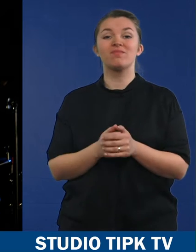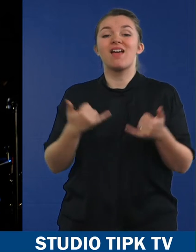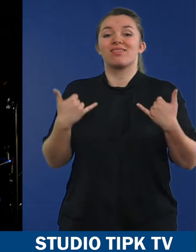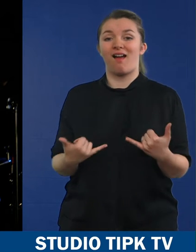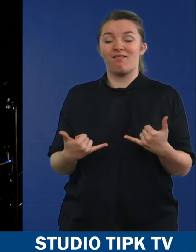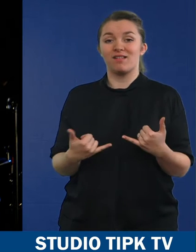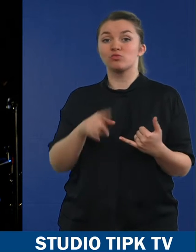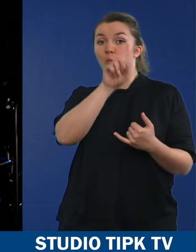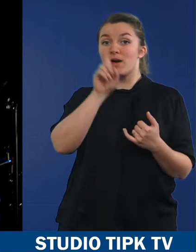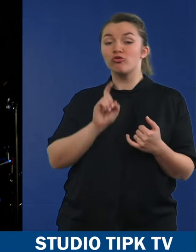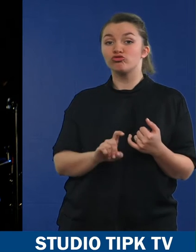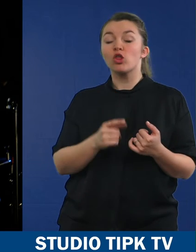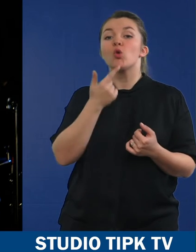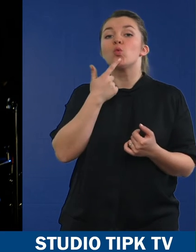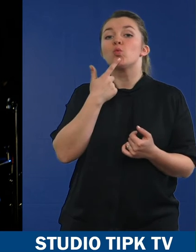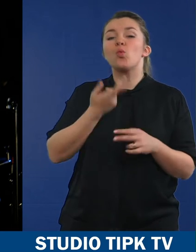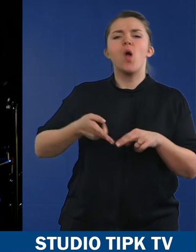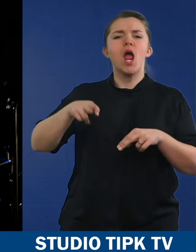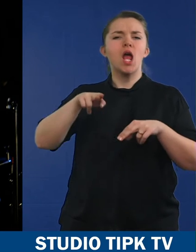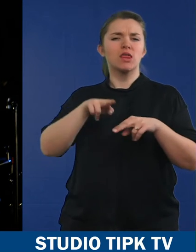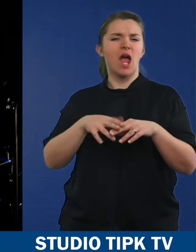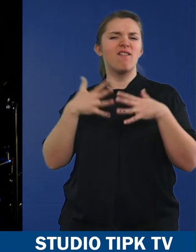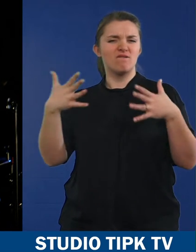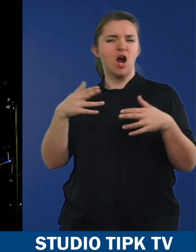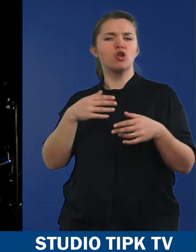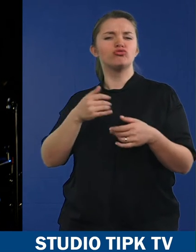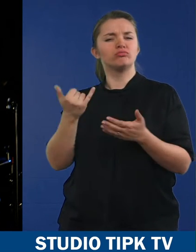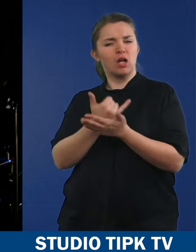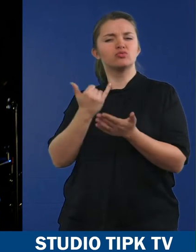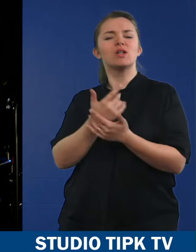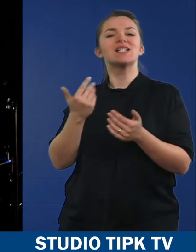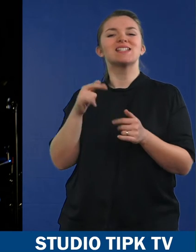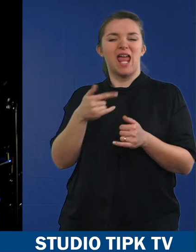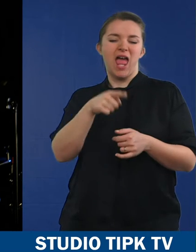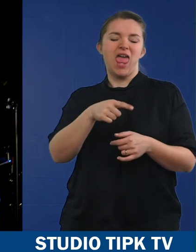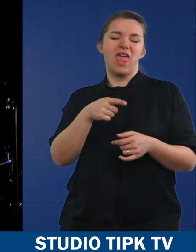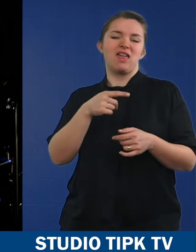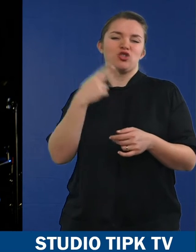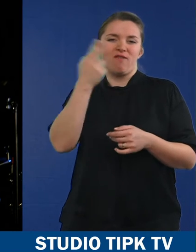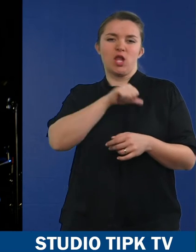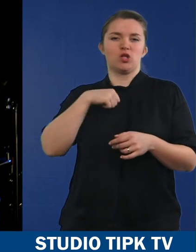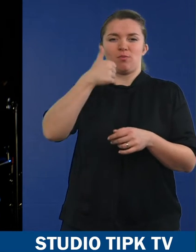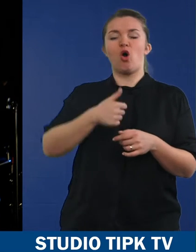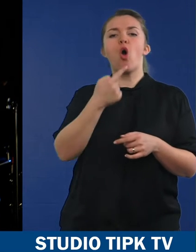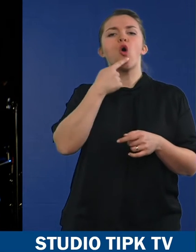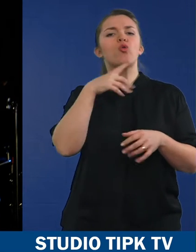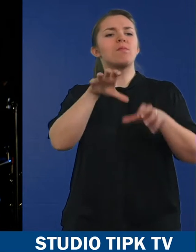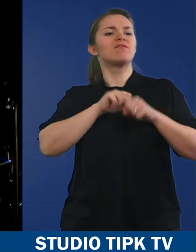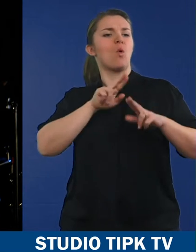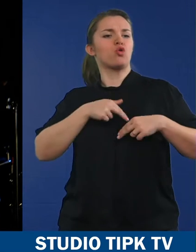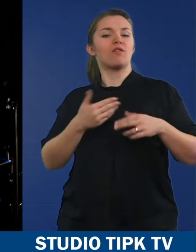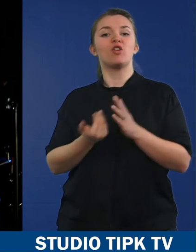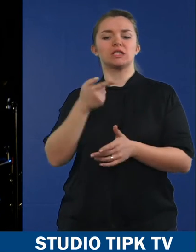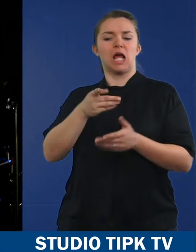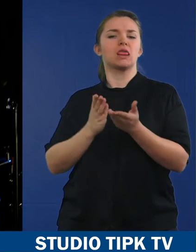Danes vprašanje, kdo je najzaslužnejši za osamosvojitev Slovenije in kdo naj prevzame odgovornost za